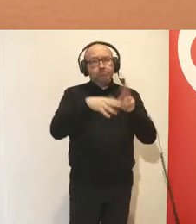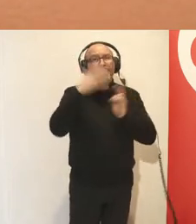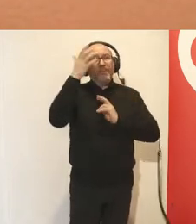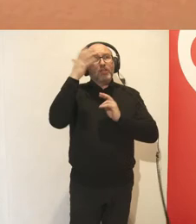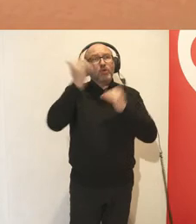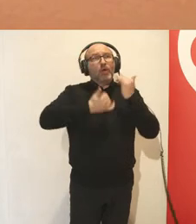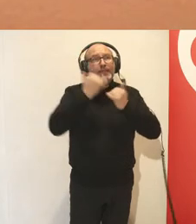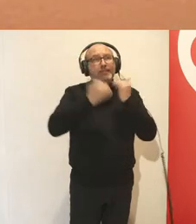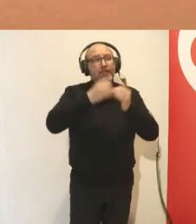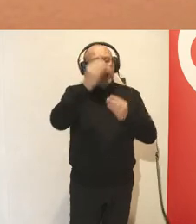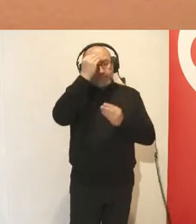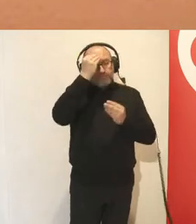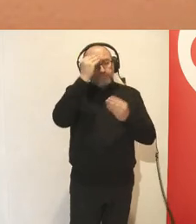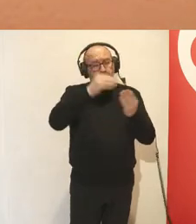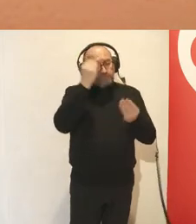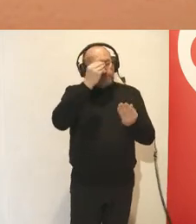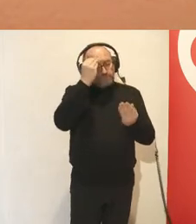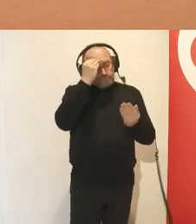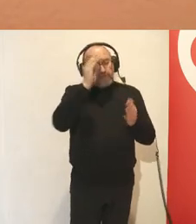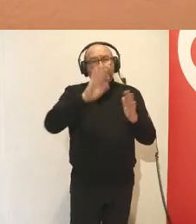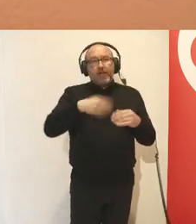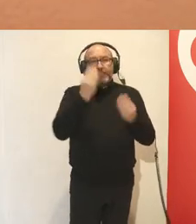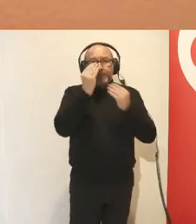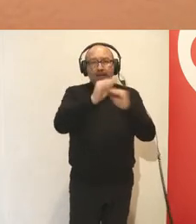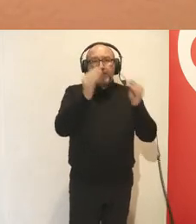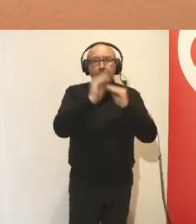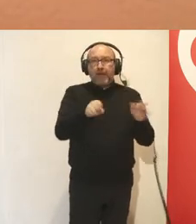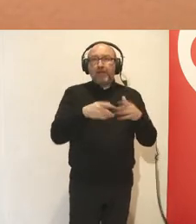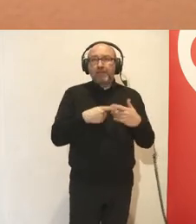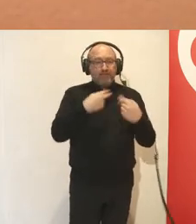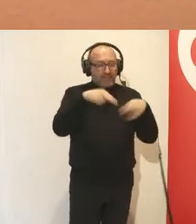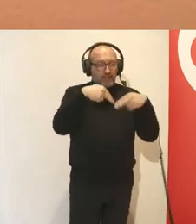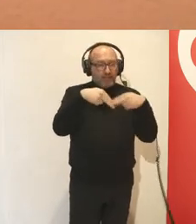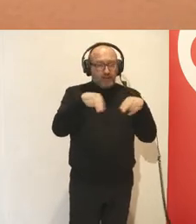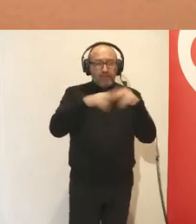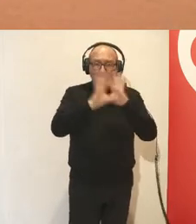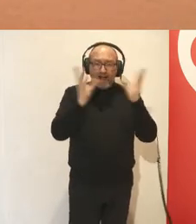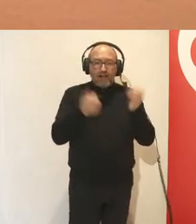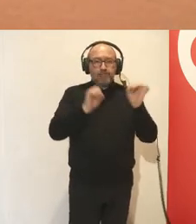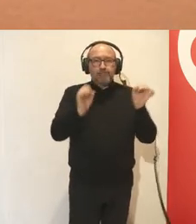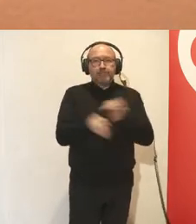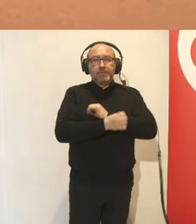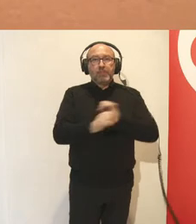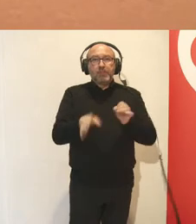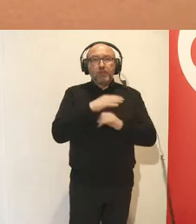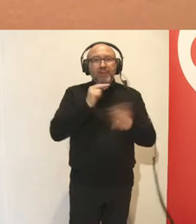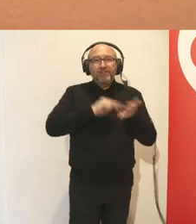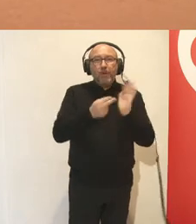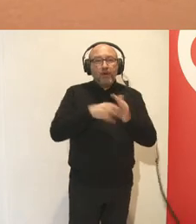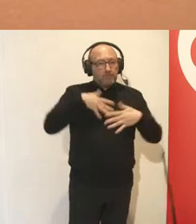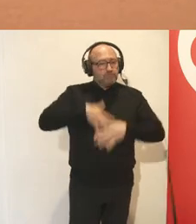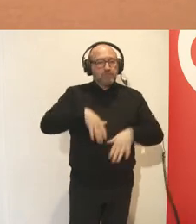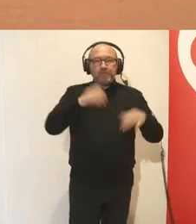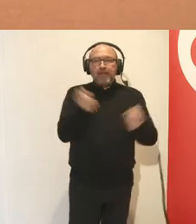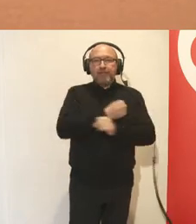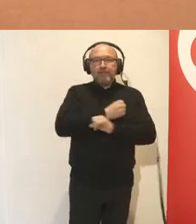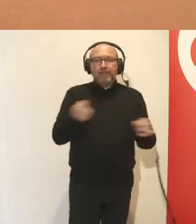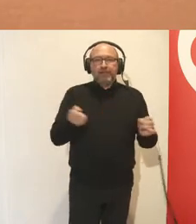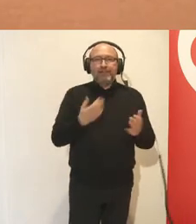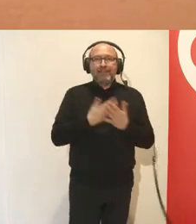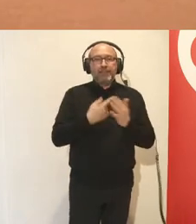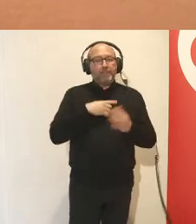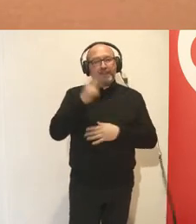erzählungen und die unterschiedlichsten falschmeldungen auf die kamera gar nicht alle antworten so viel kann man sich gar nicht vorbereiten deshalb nicht möglich dass roman